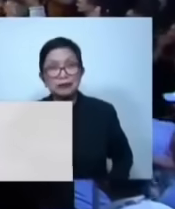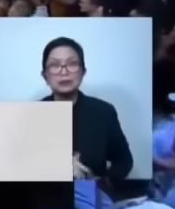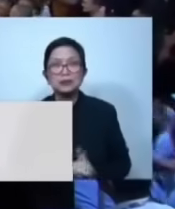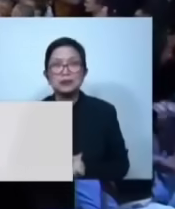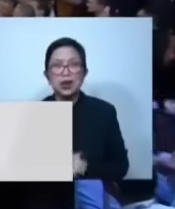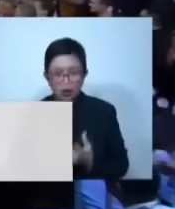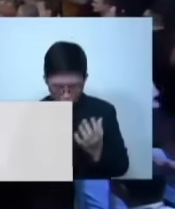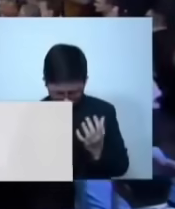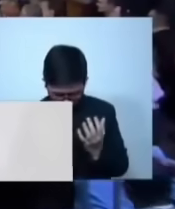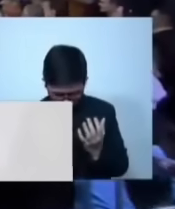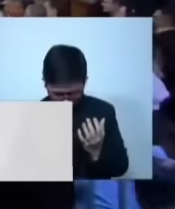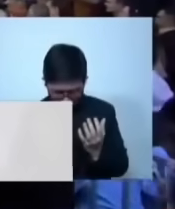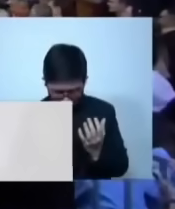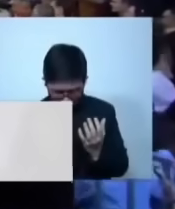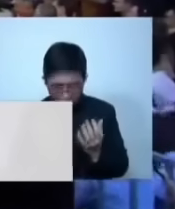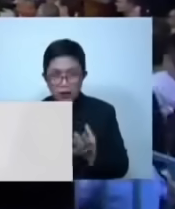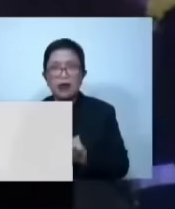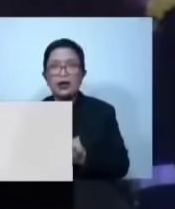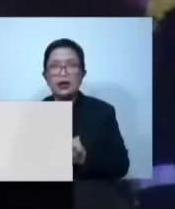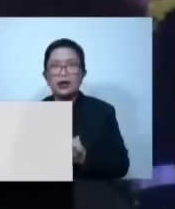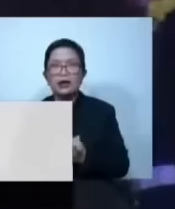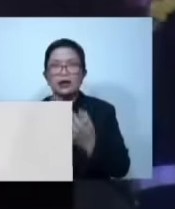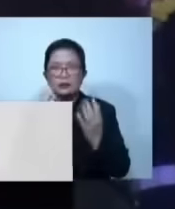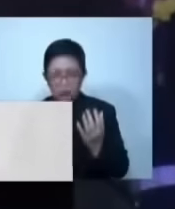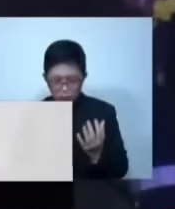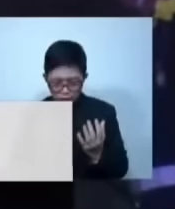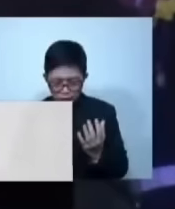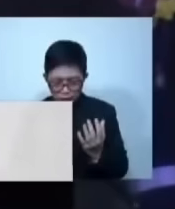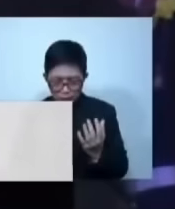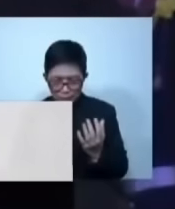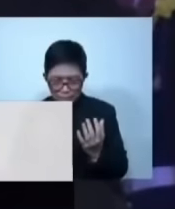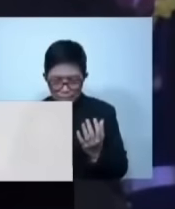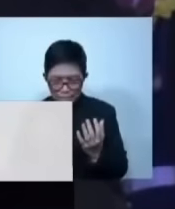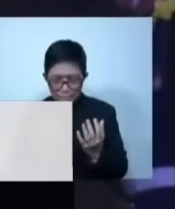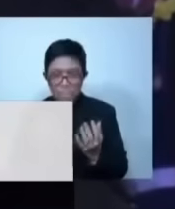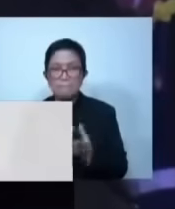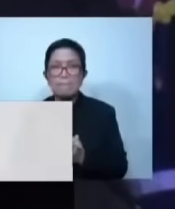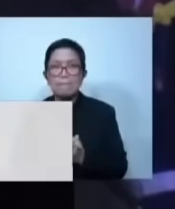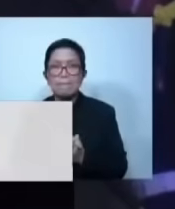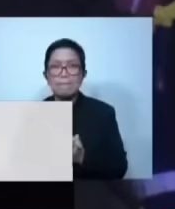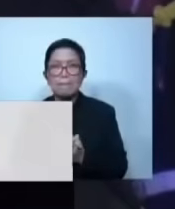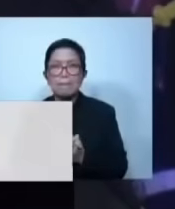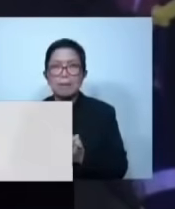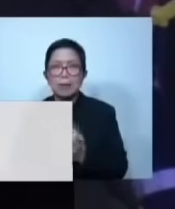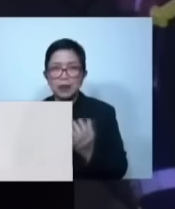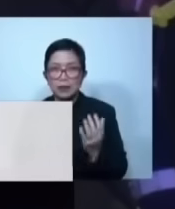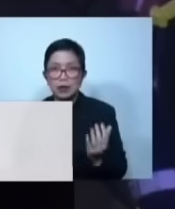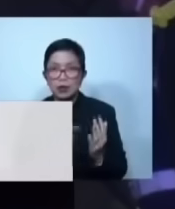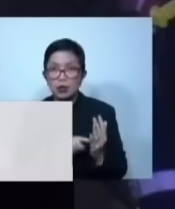menundukkan kepala sambil berdoa dan bermunajat am